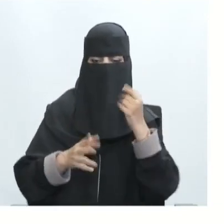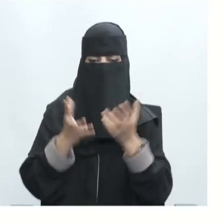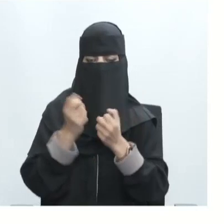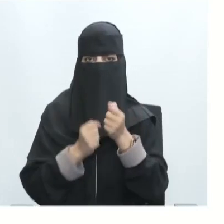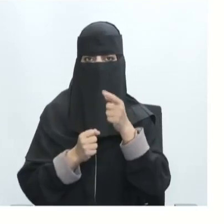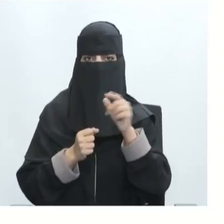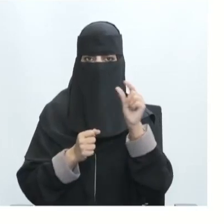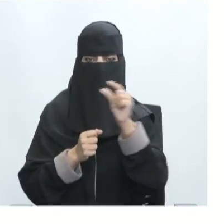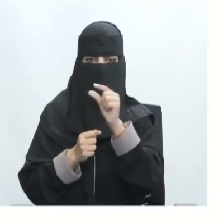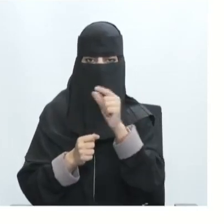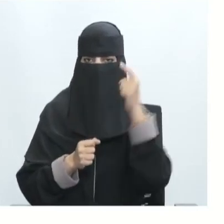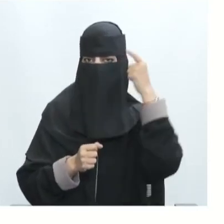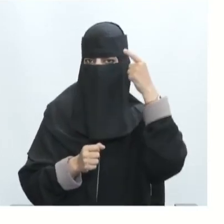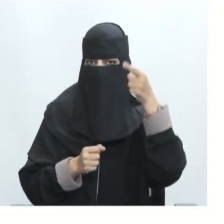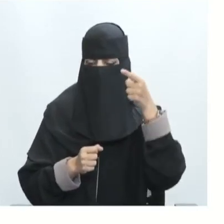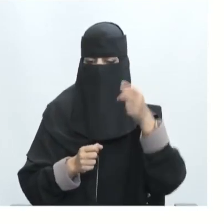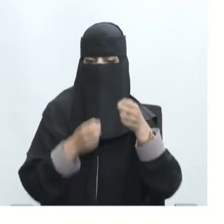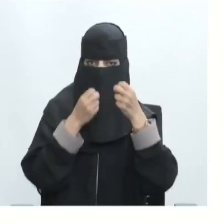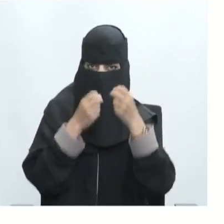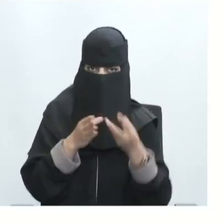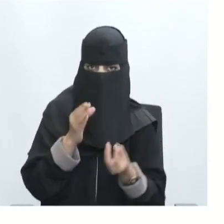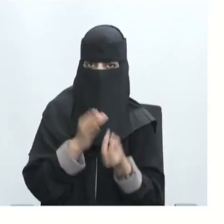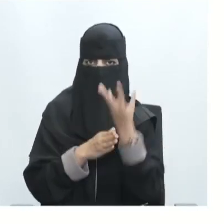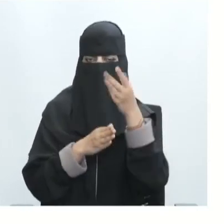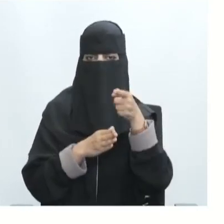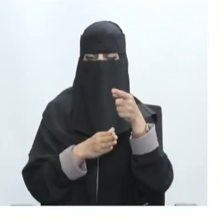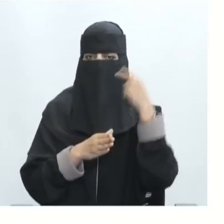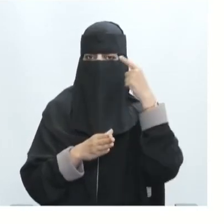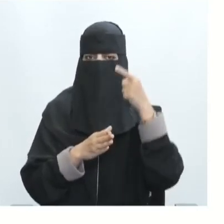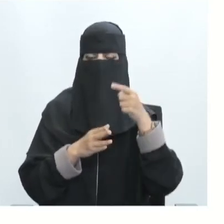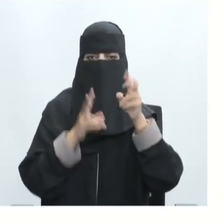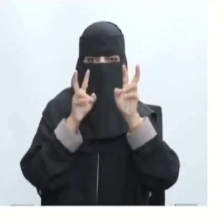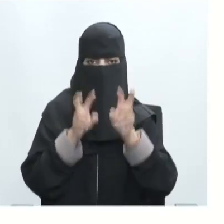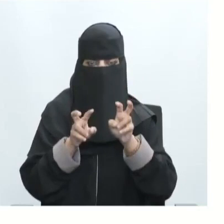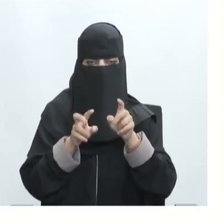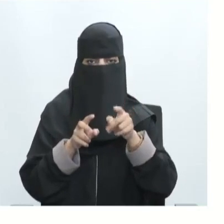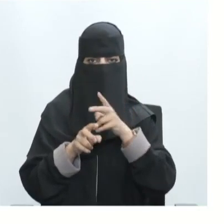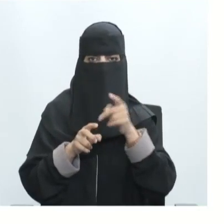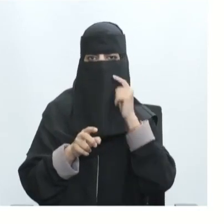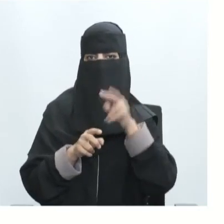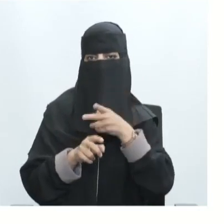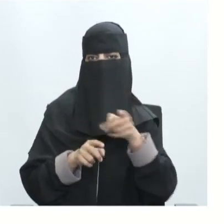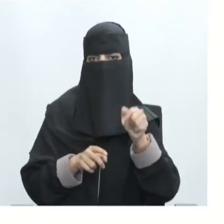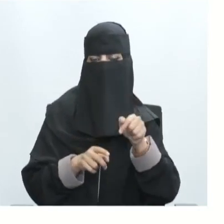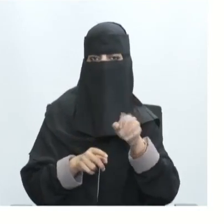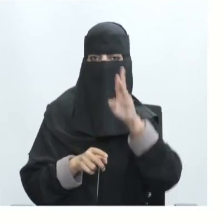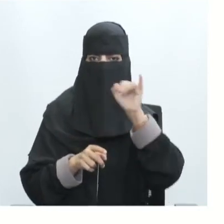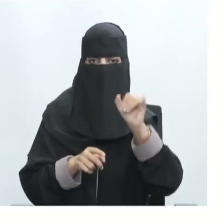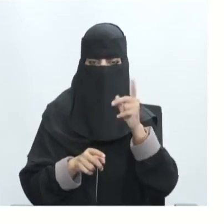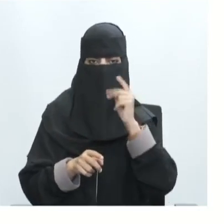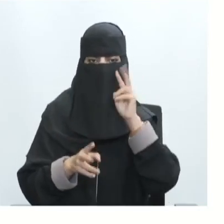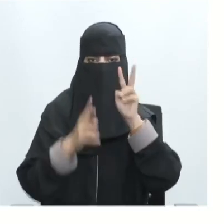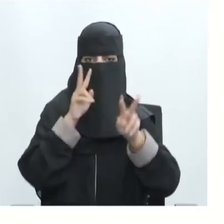اداه فكريه انبثق انبثاق مرحليا لسد حاجات متغيره ومن ثم